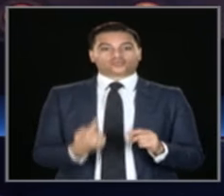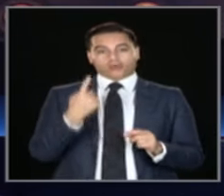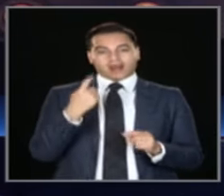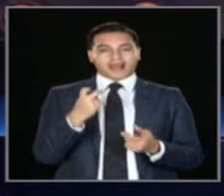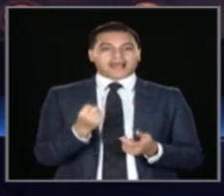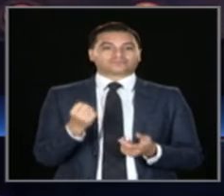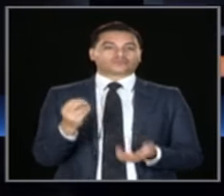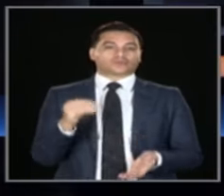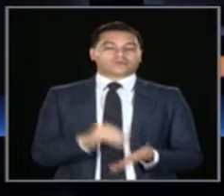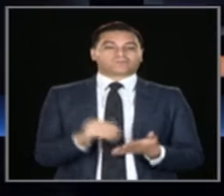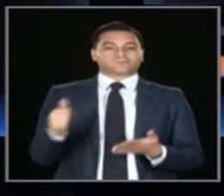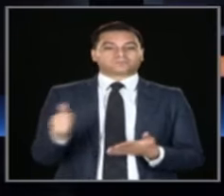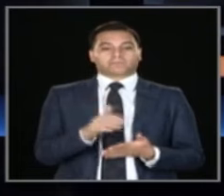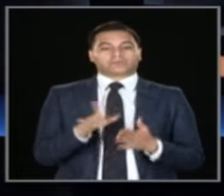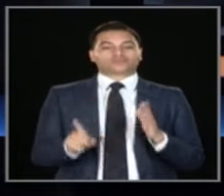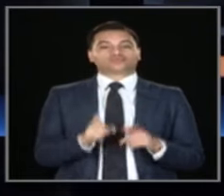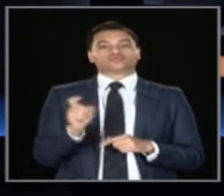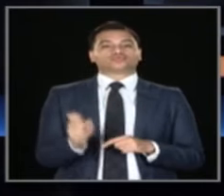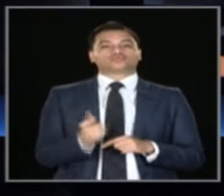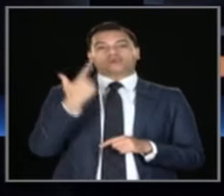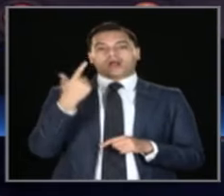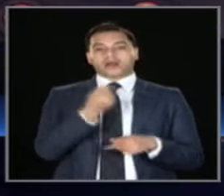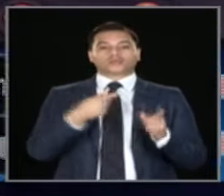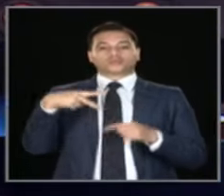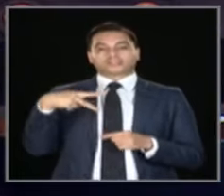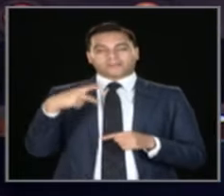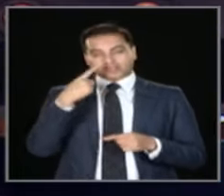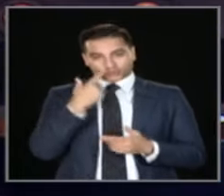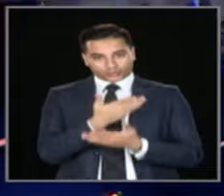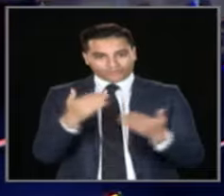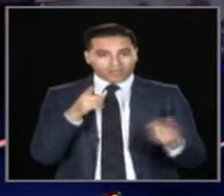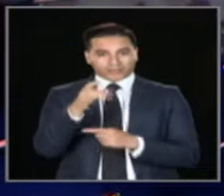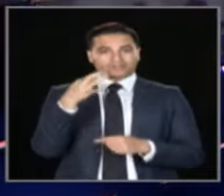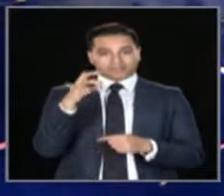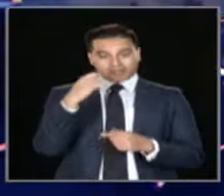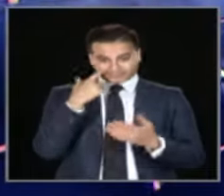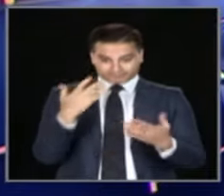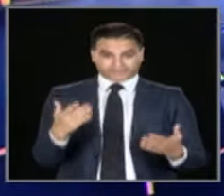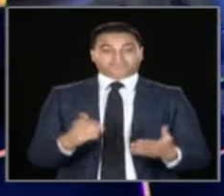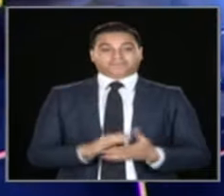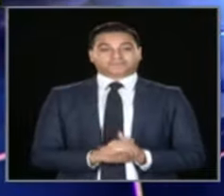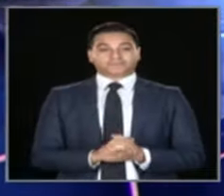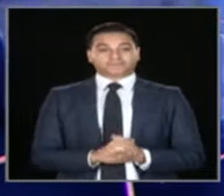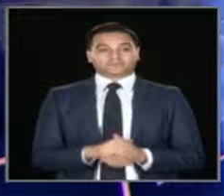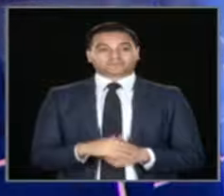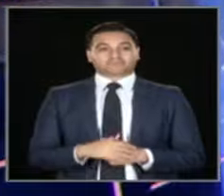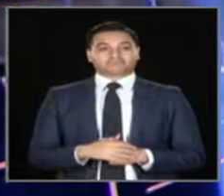بخمسة وعشرين نقطة، اعتمد على السرعة ليكم انتو التمانية. الهدف الذهبي،